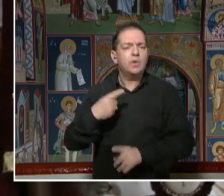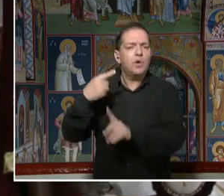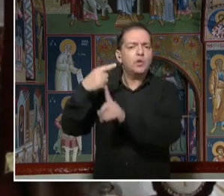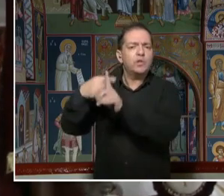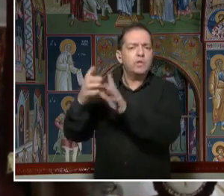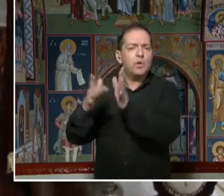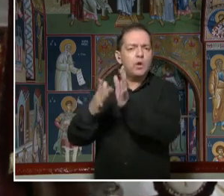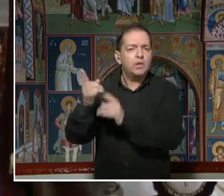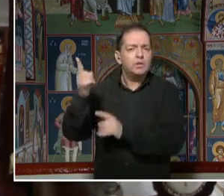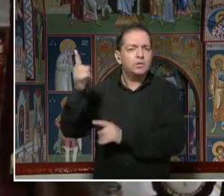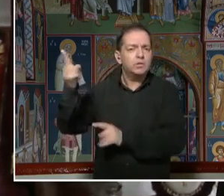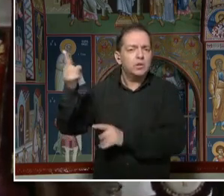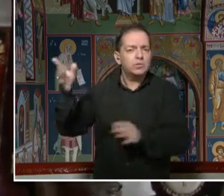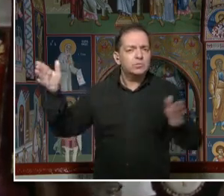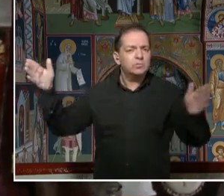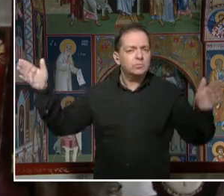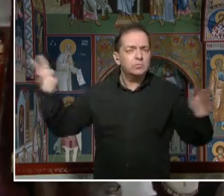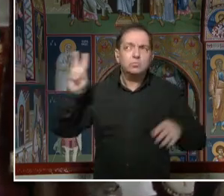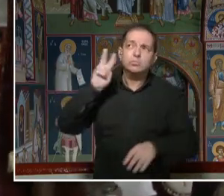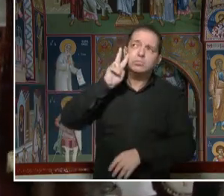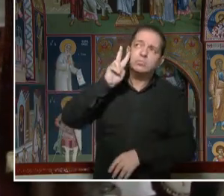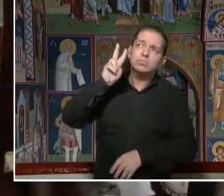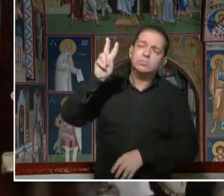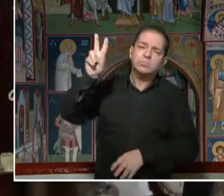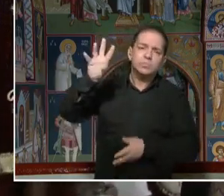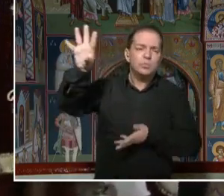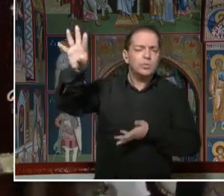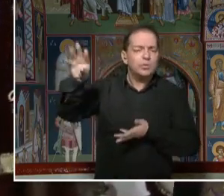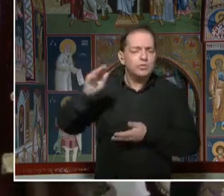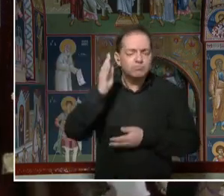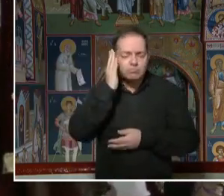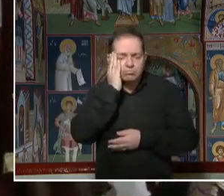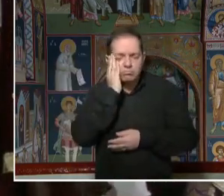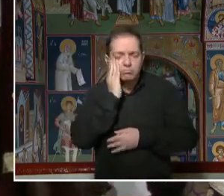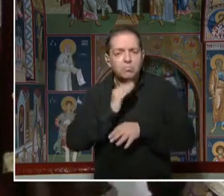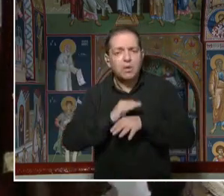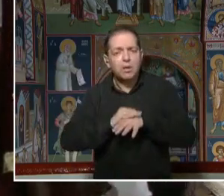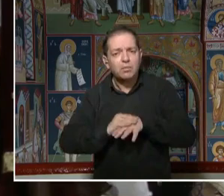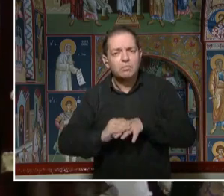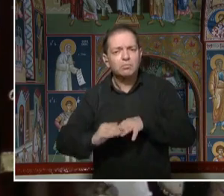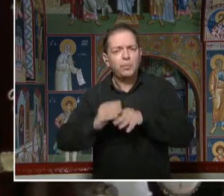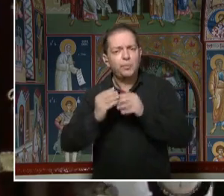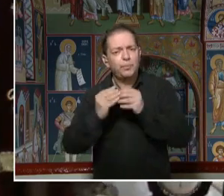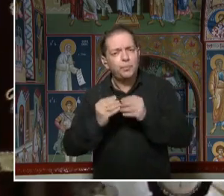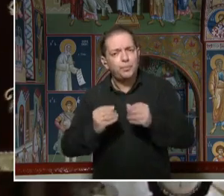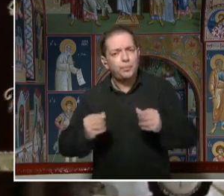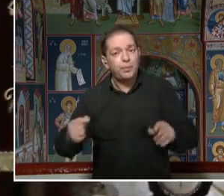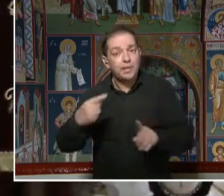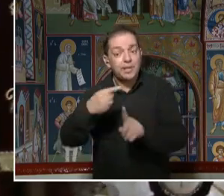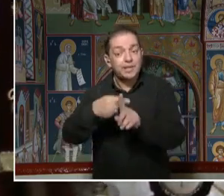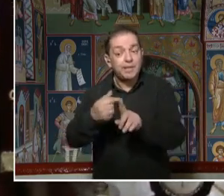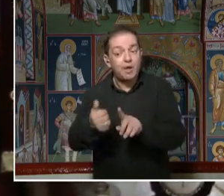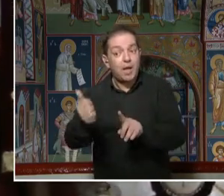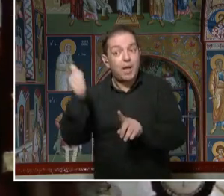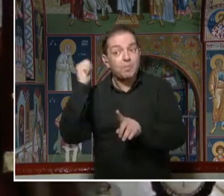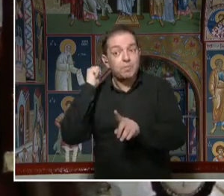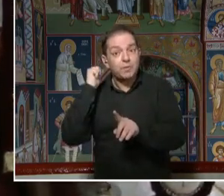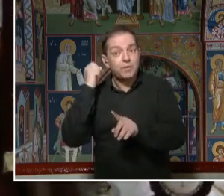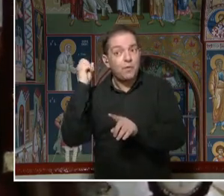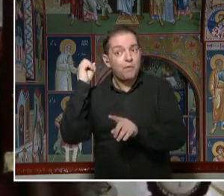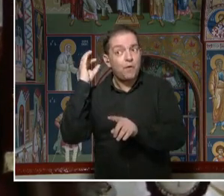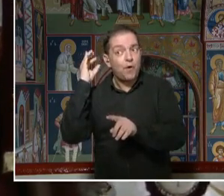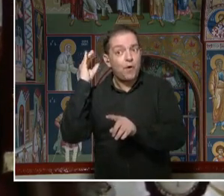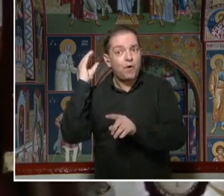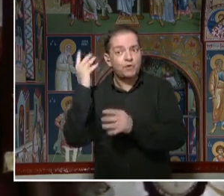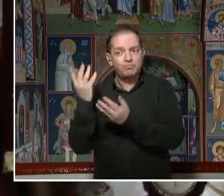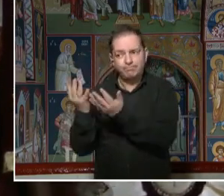του Κυρίου μας και εκεί θα βρούμε παρηγοριά. Πίσω από το Σταυρό αχνοφέγγει το ανέσπερο φως